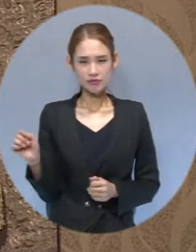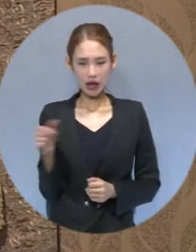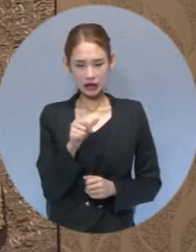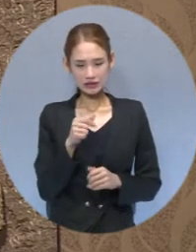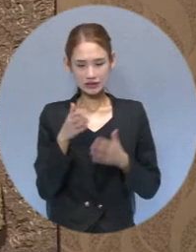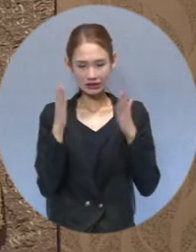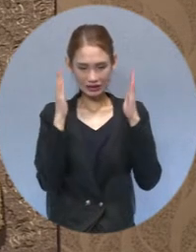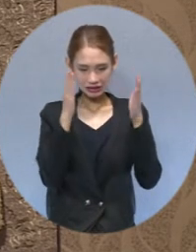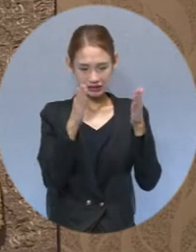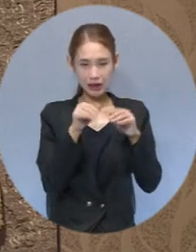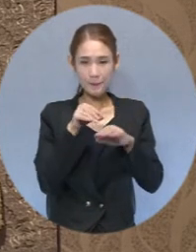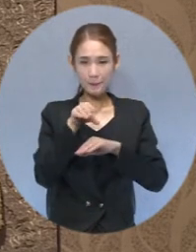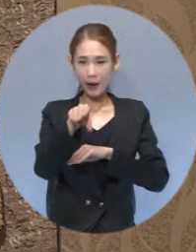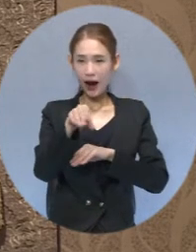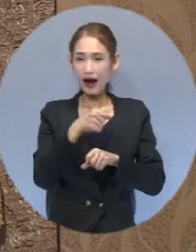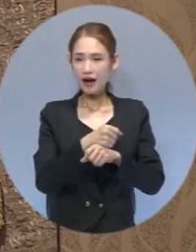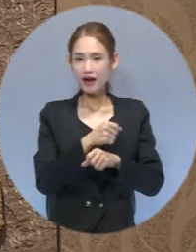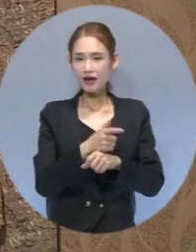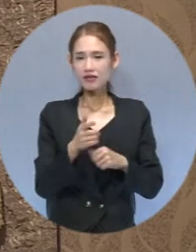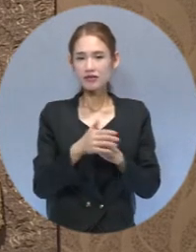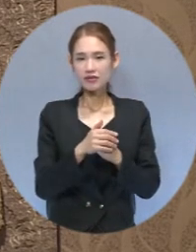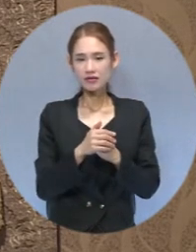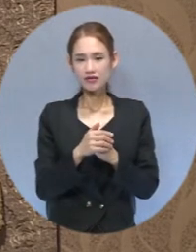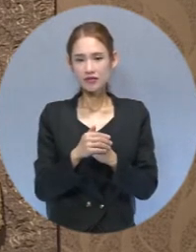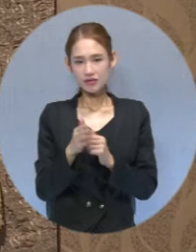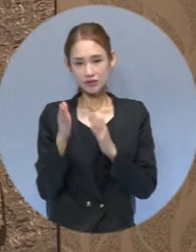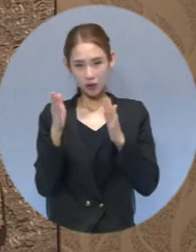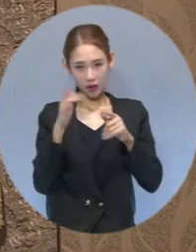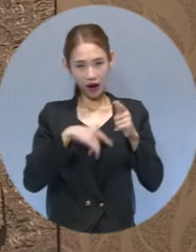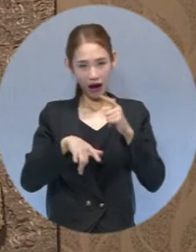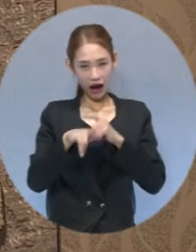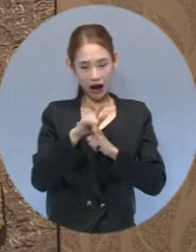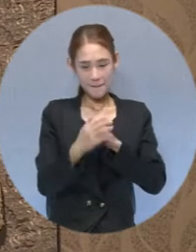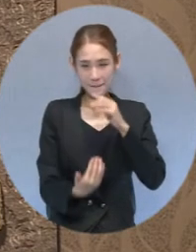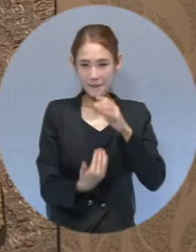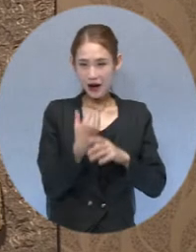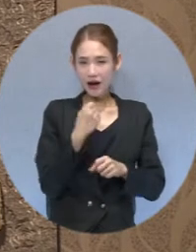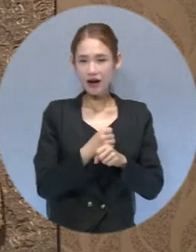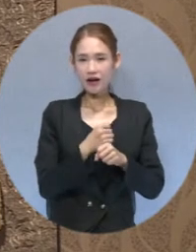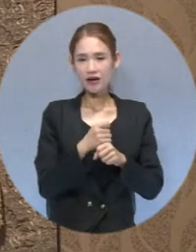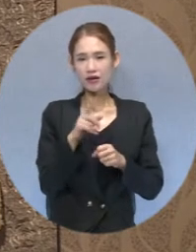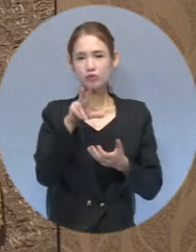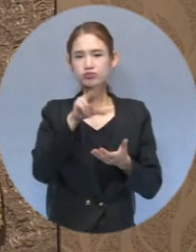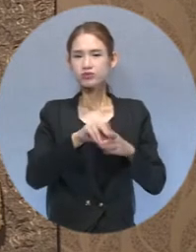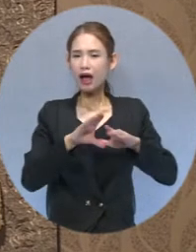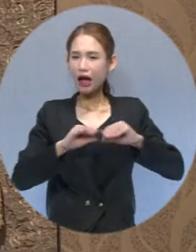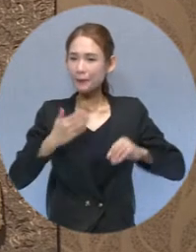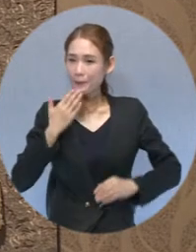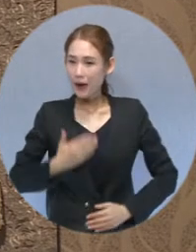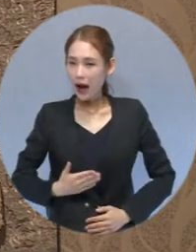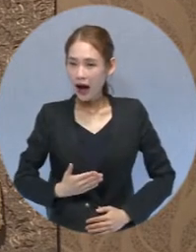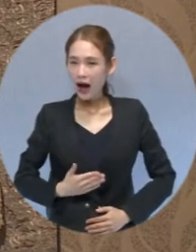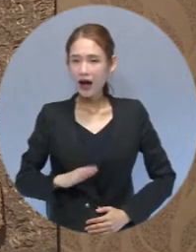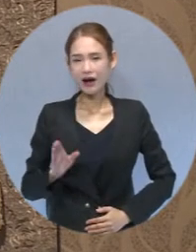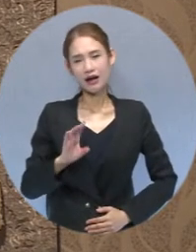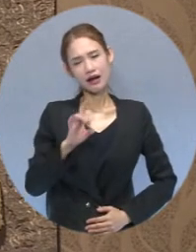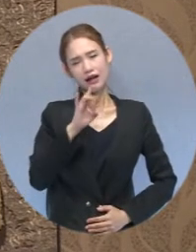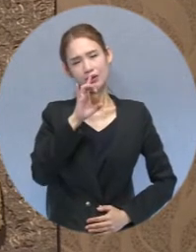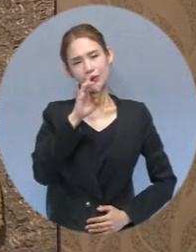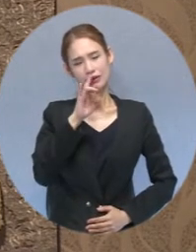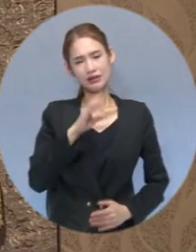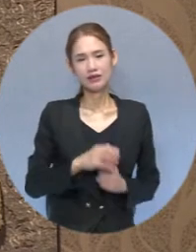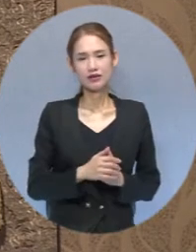놓고 도로를 인도를 줄이고 도로를 하나 더 놓고 그것이 과연 그렇다고 해서 문제가 해결이 될 것이냐. 그렇게 해결이 되지 않고